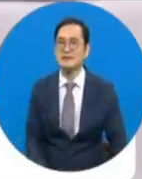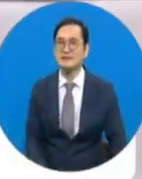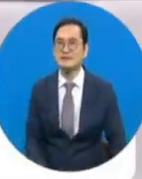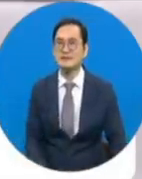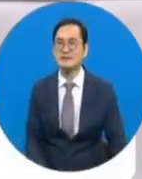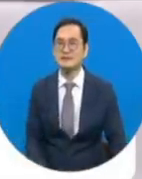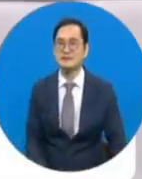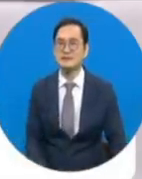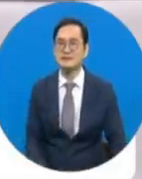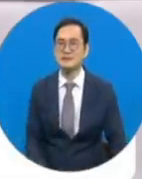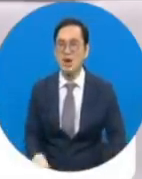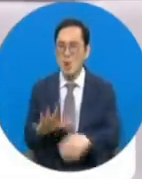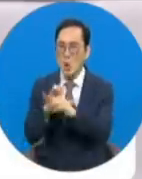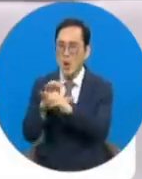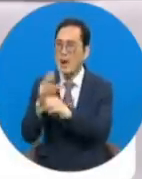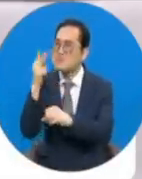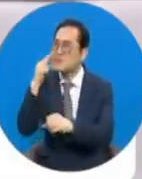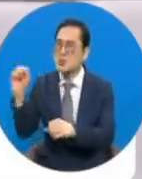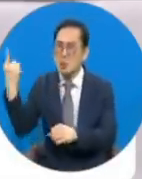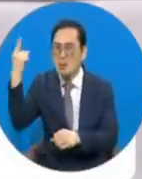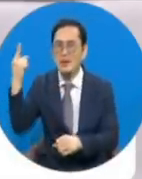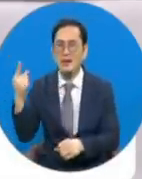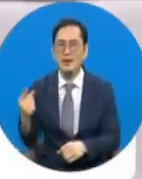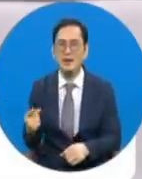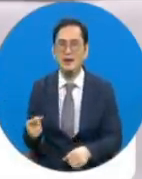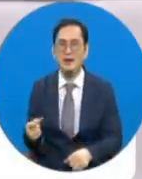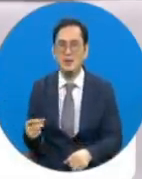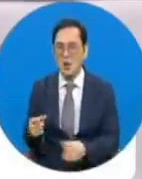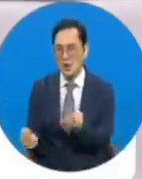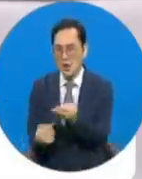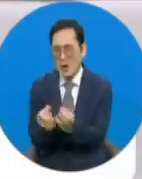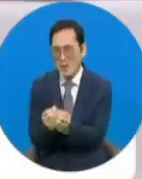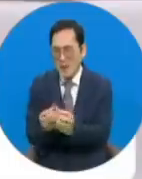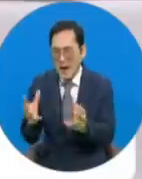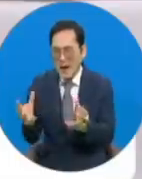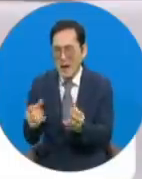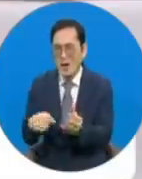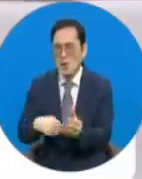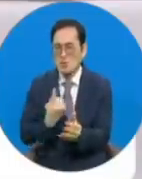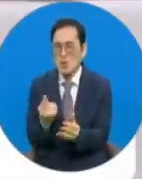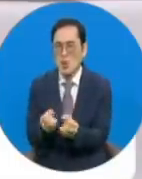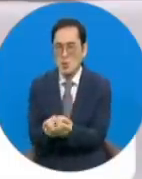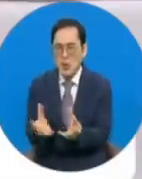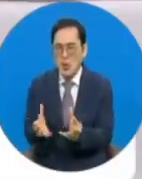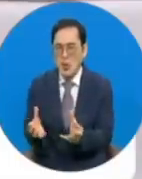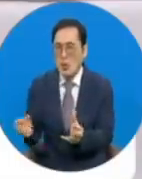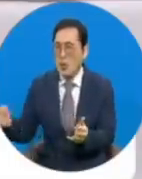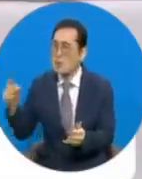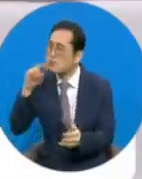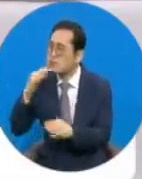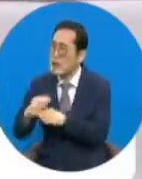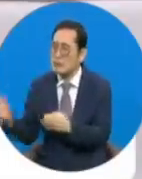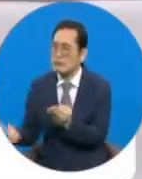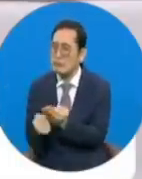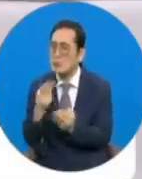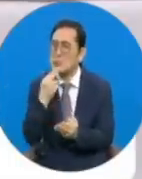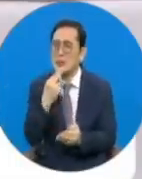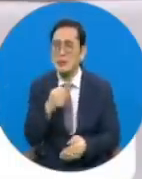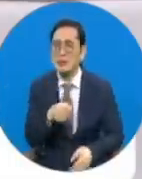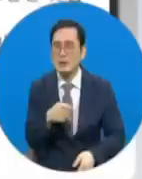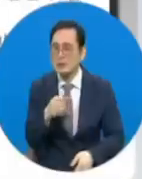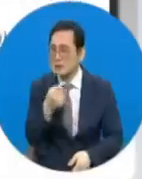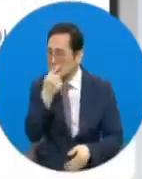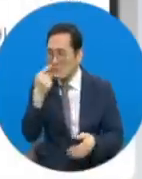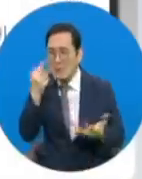천안함 자폭도 있고 그 외에도 여러 가지가 있는데 굉장히 어떤 음모론적이 있고 선동적이에요. 그러면 우리가 음모론적을 처음